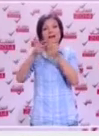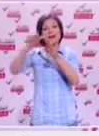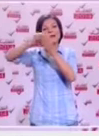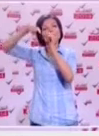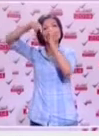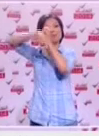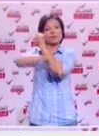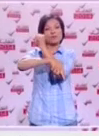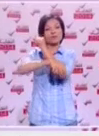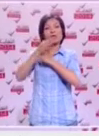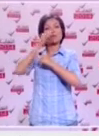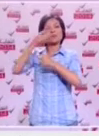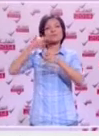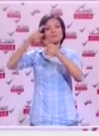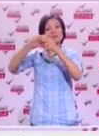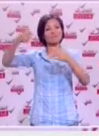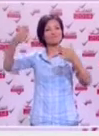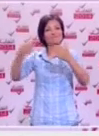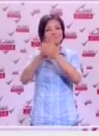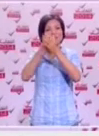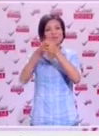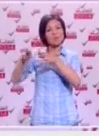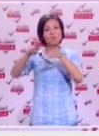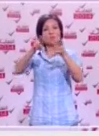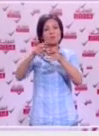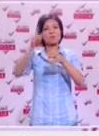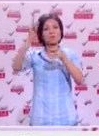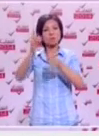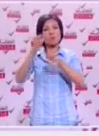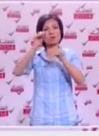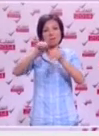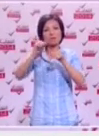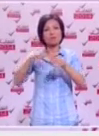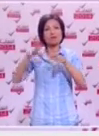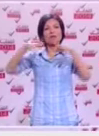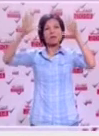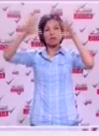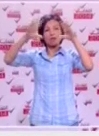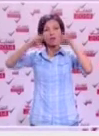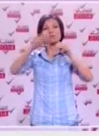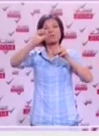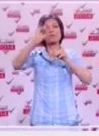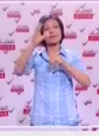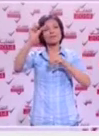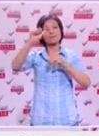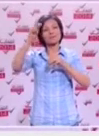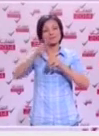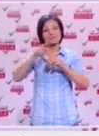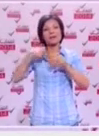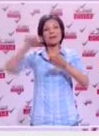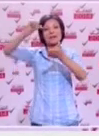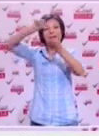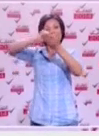وبوابتها واللي يقول صفاقس للاسف يقول بنيه تحتيه هشه كوارث بيئيه السياب وغيره من مشاكل في هذه المدينه